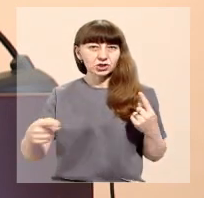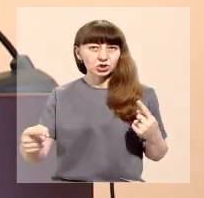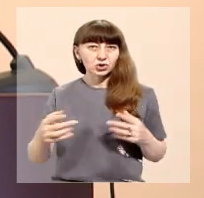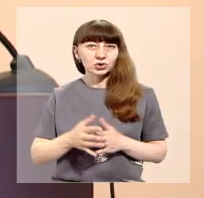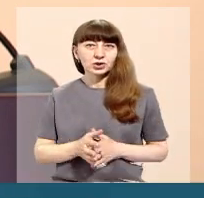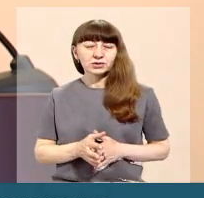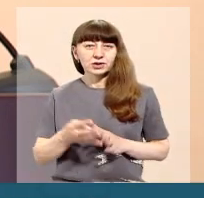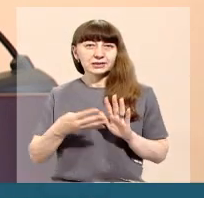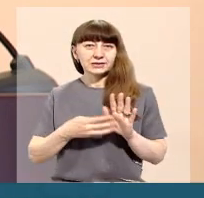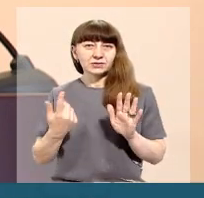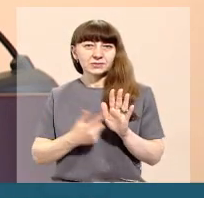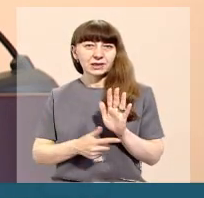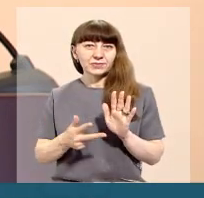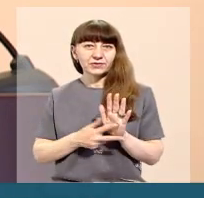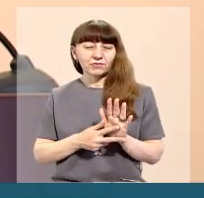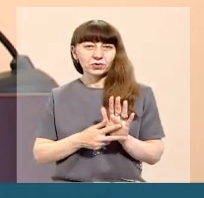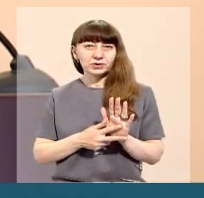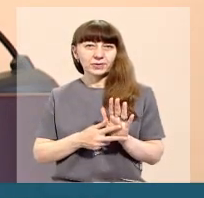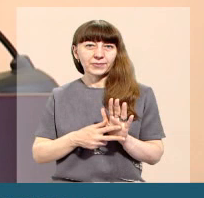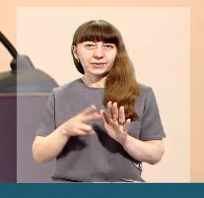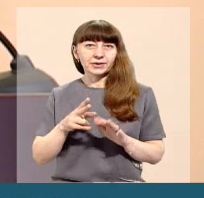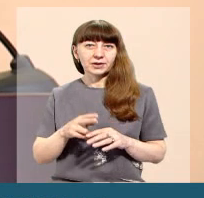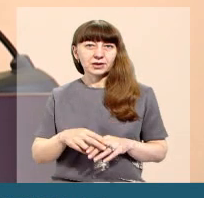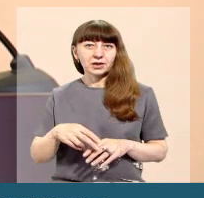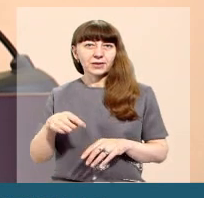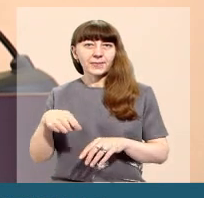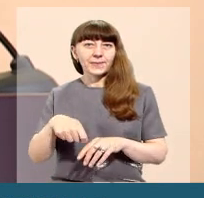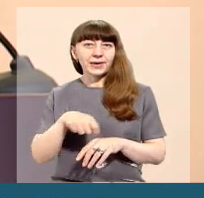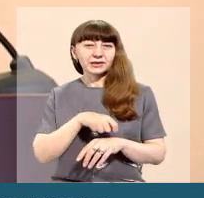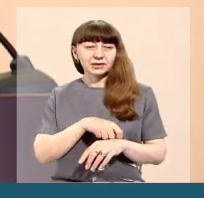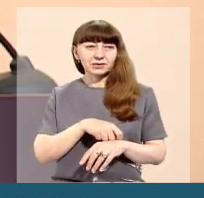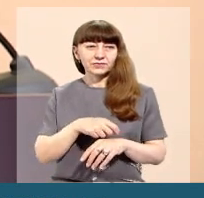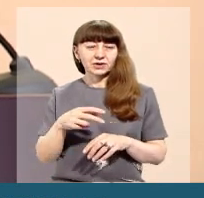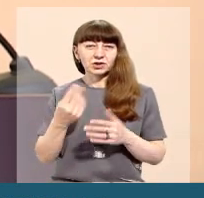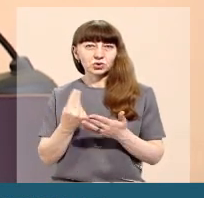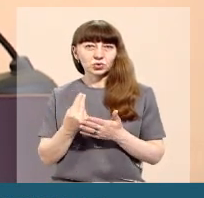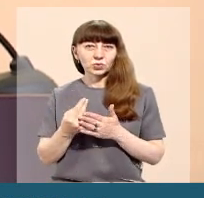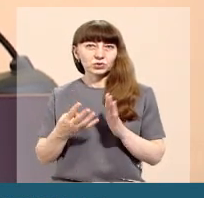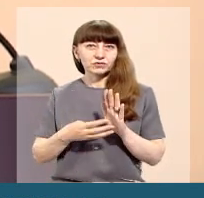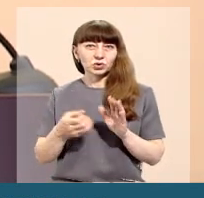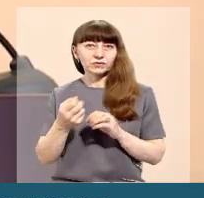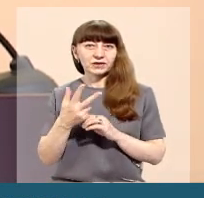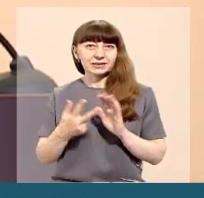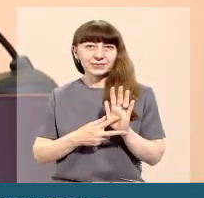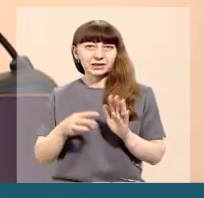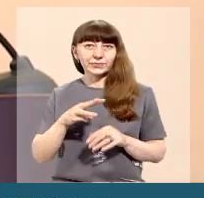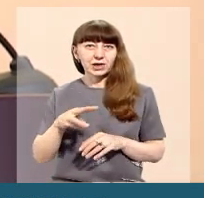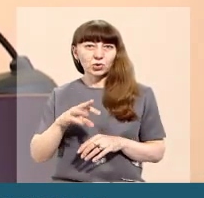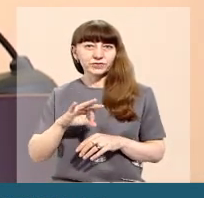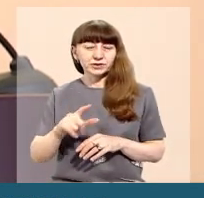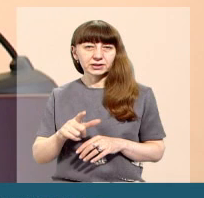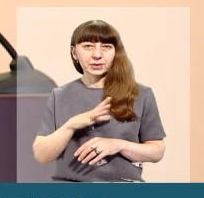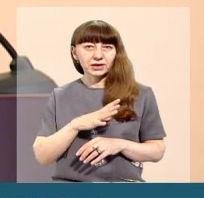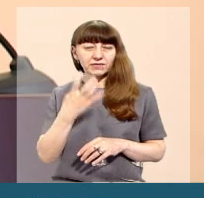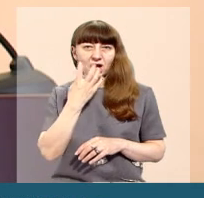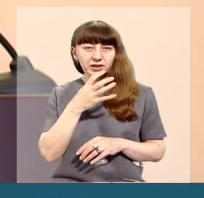протяженностью 978 метров на сумму 918 миллионов. В ходе отопительного периода